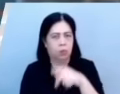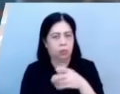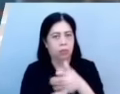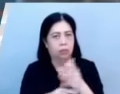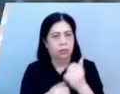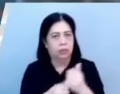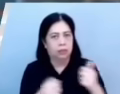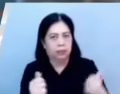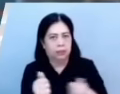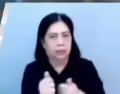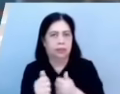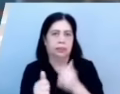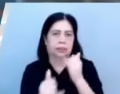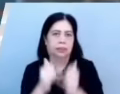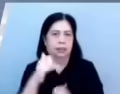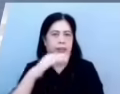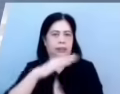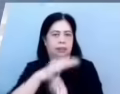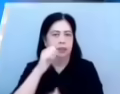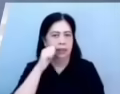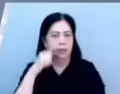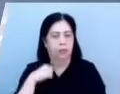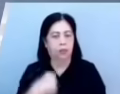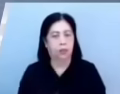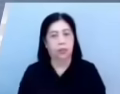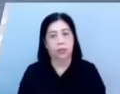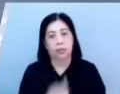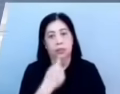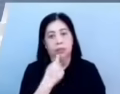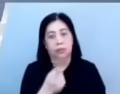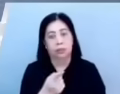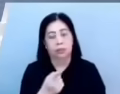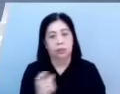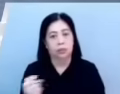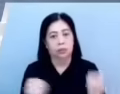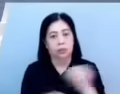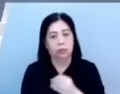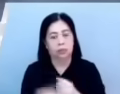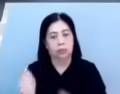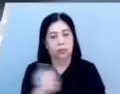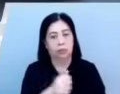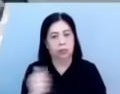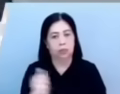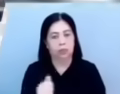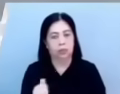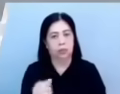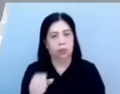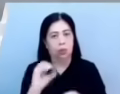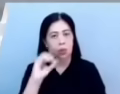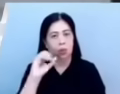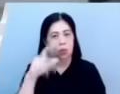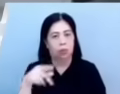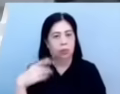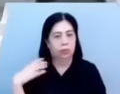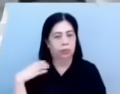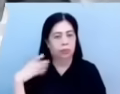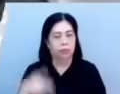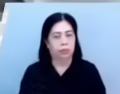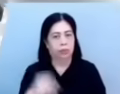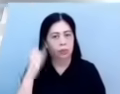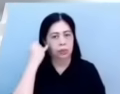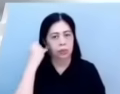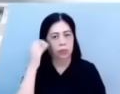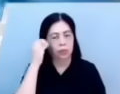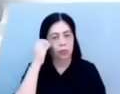sa deadline niyan kahapon. Ayon yan kay Office of Transportation Cooperatives Chairman Jesus Ferdinand Ortega